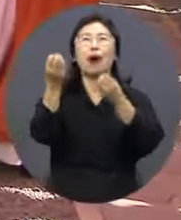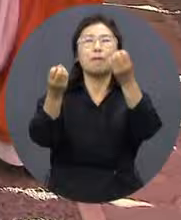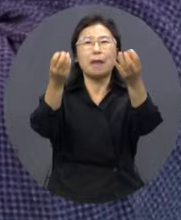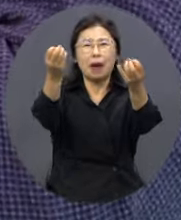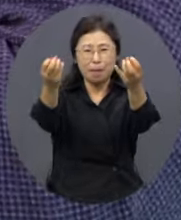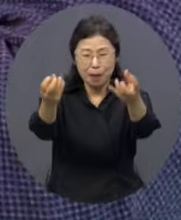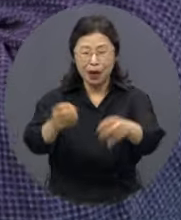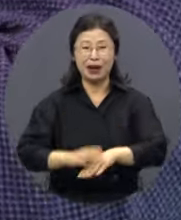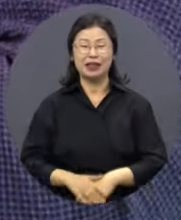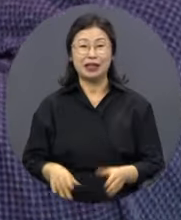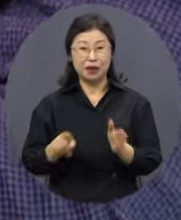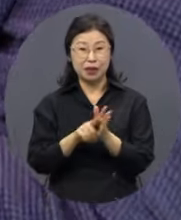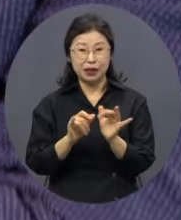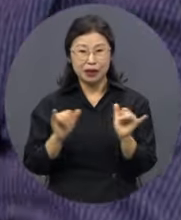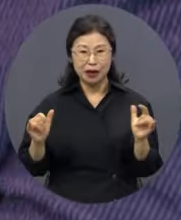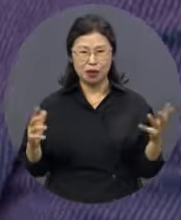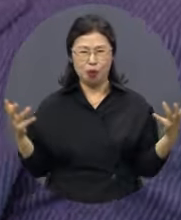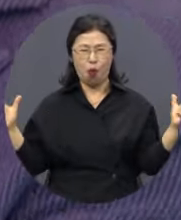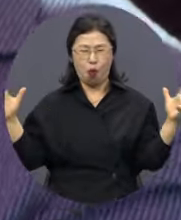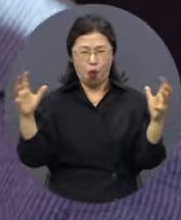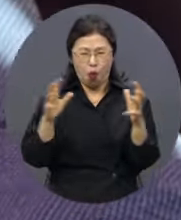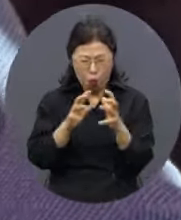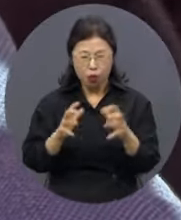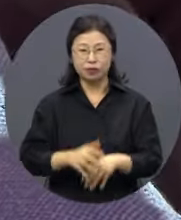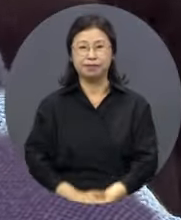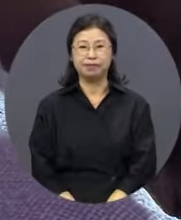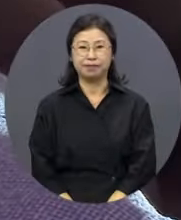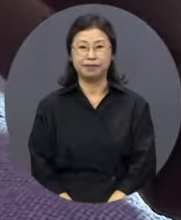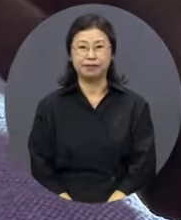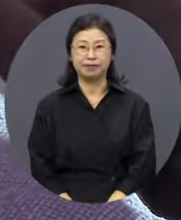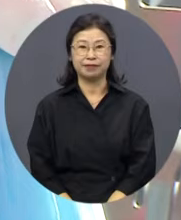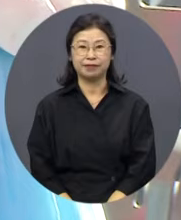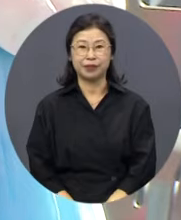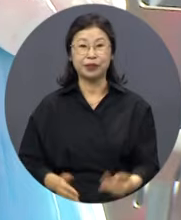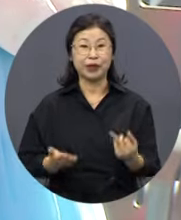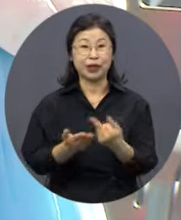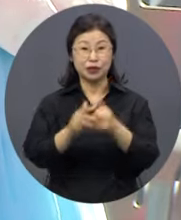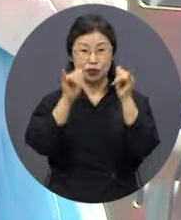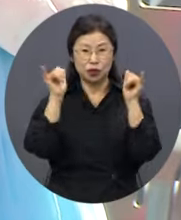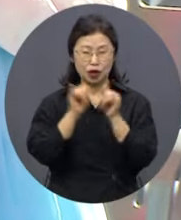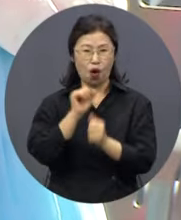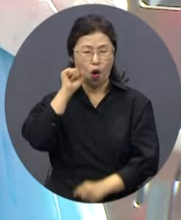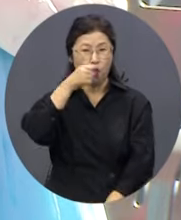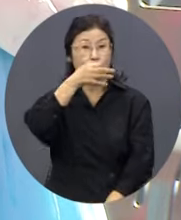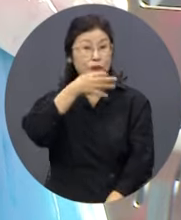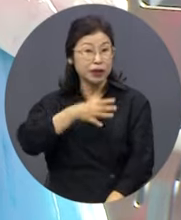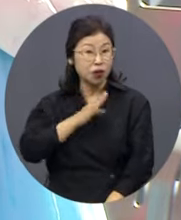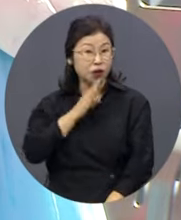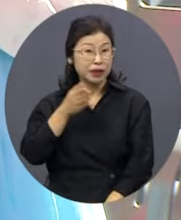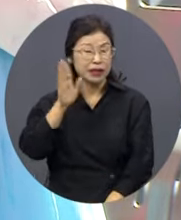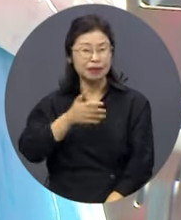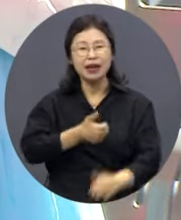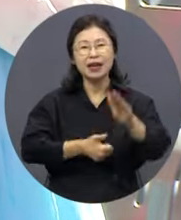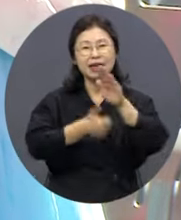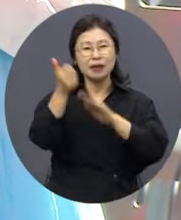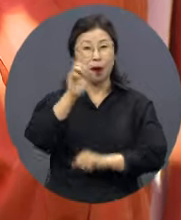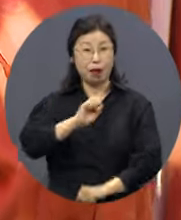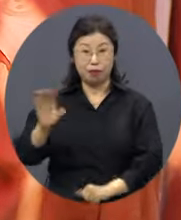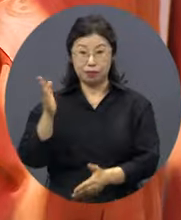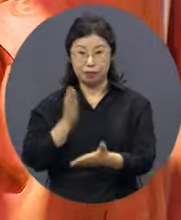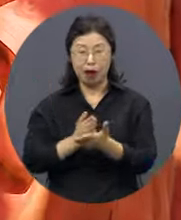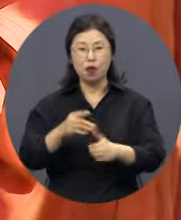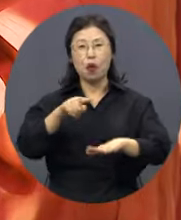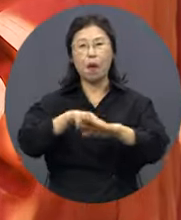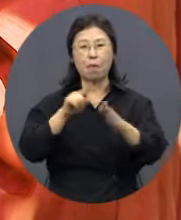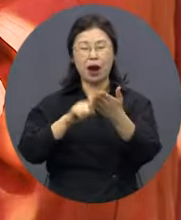아래는 신도들이 자리를 가득 웠습니다 제주 사회가 어렵고 힘들지만 희망을 잃지 않고